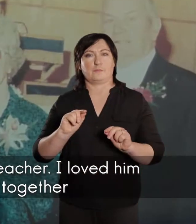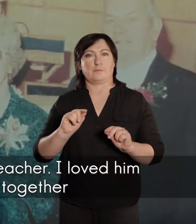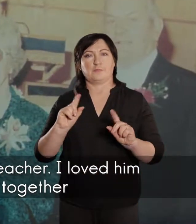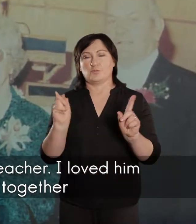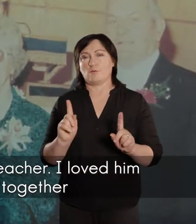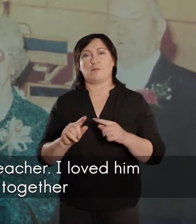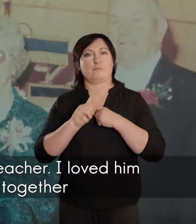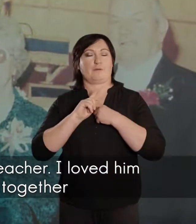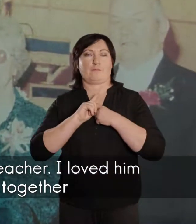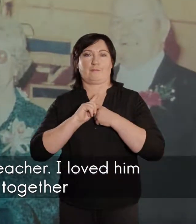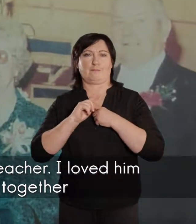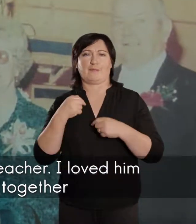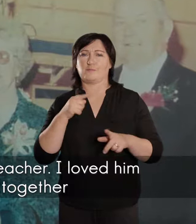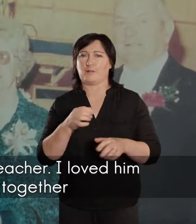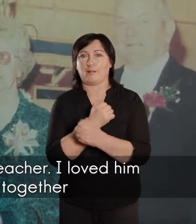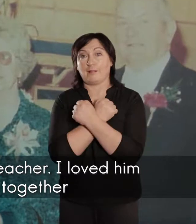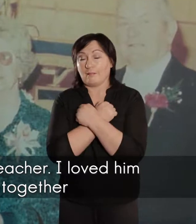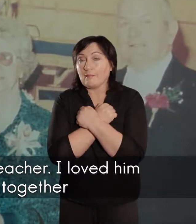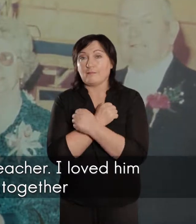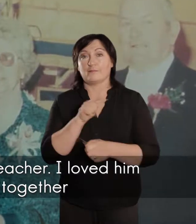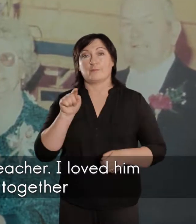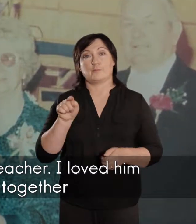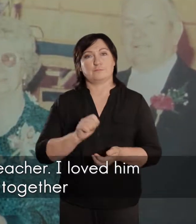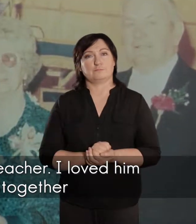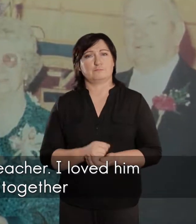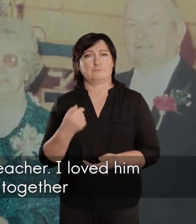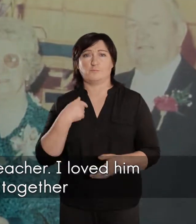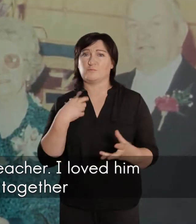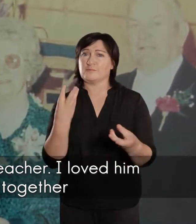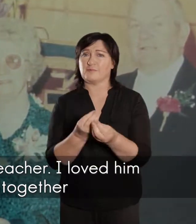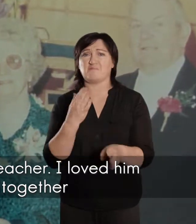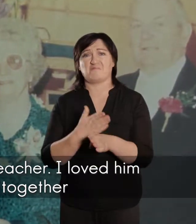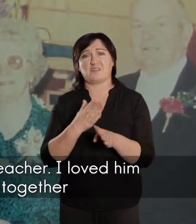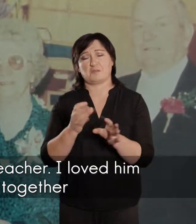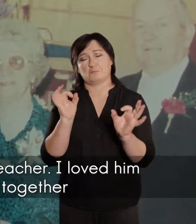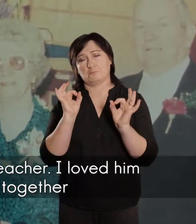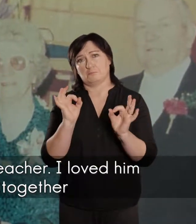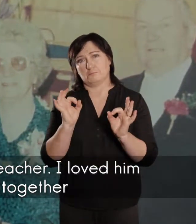Ek was byie lief vir hom, en ons het byie goed saamgewerkt.